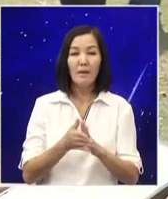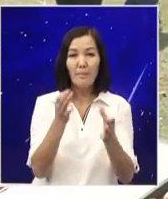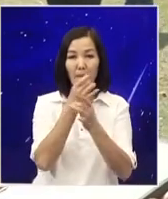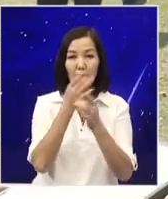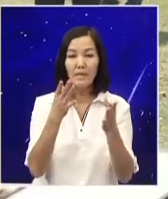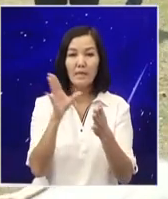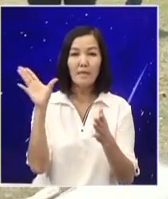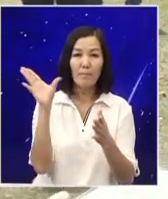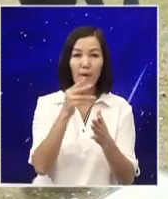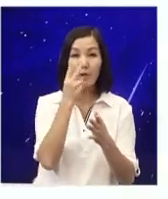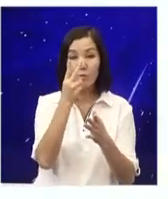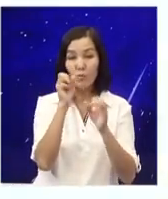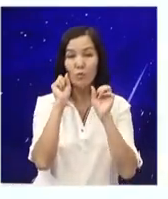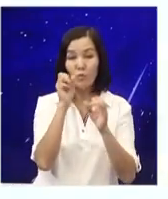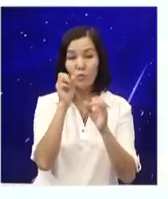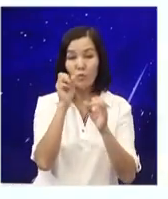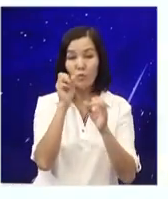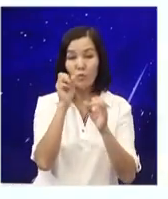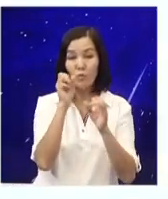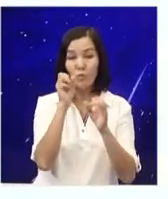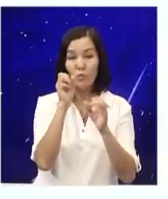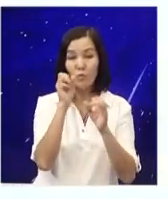Мәдениеті бәрілгі осы аңшылықты жатыр. Жас ұрпақ.